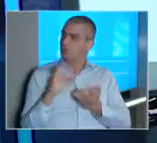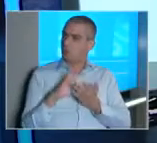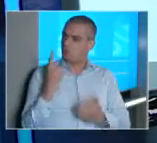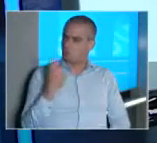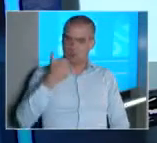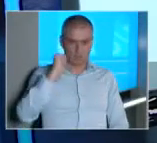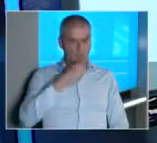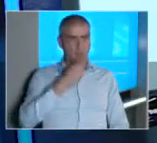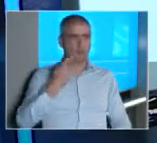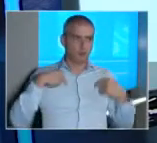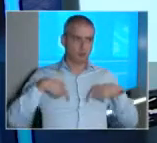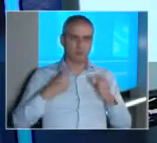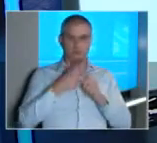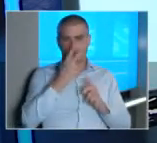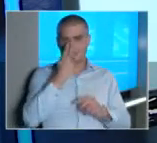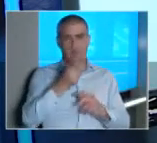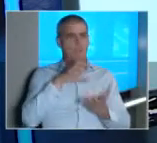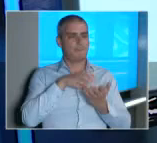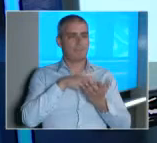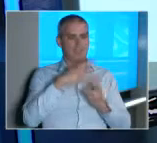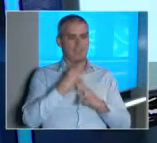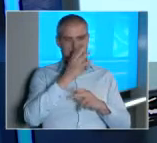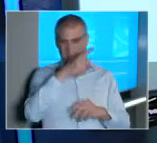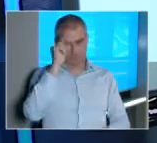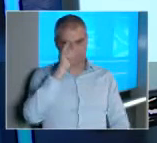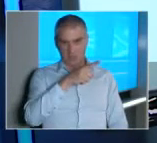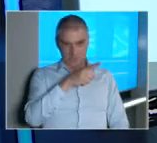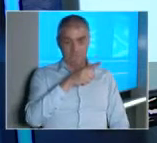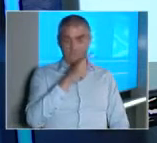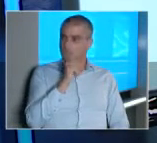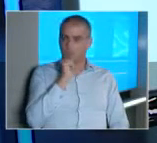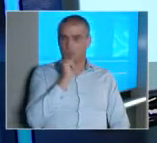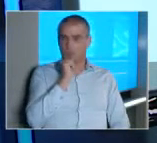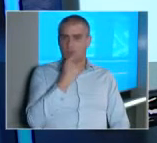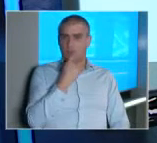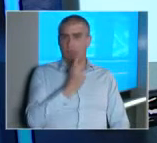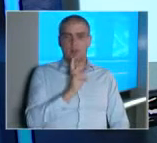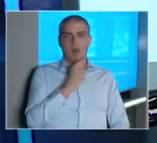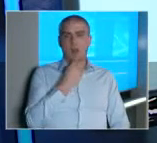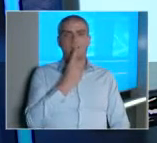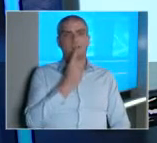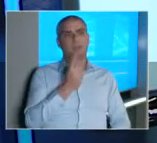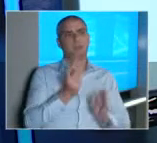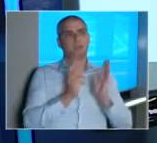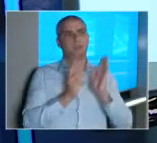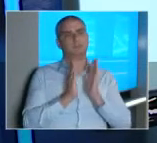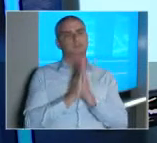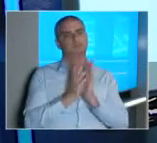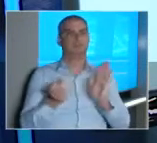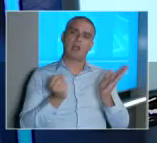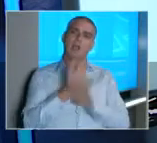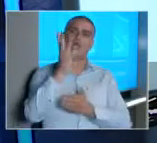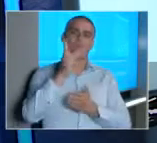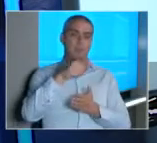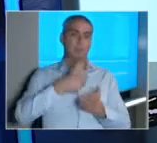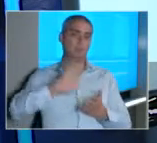אתמול ביקר יושב ראש המפלגה שלך במרכז הגאה בגן מאיר בתל אביב. הוא לא רצה להביע, הוא לא רצה לקרוא לפיתוריו של שר